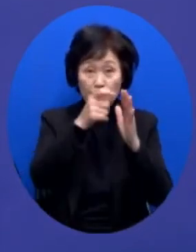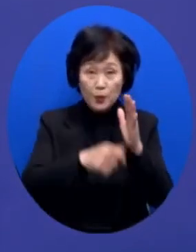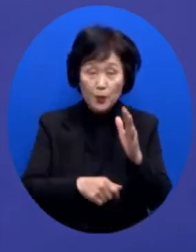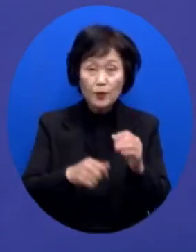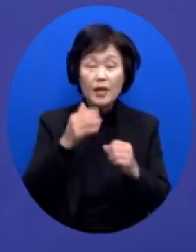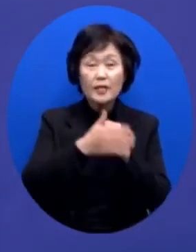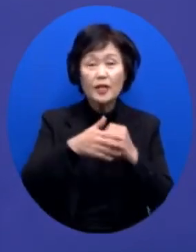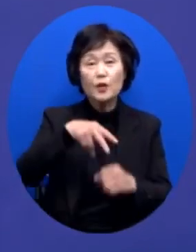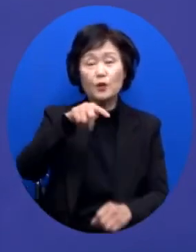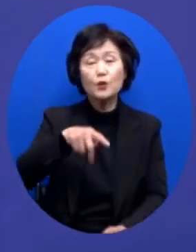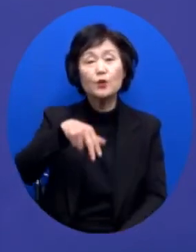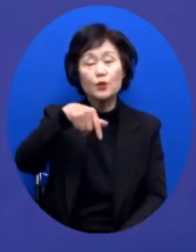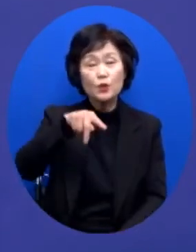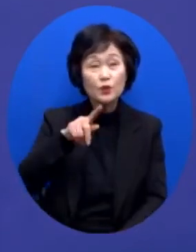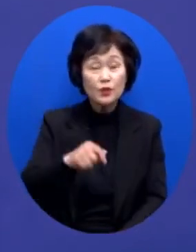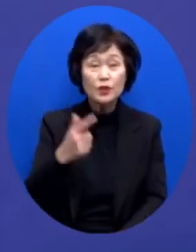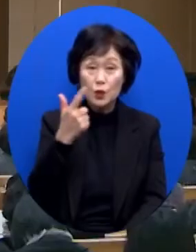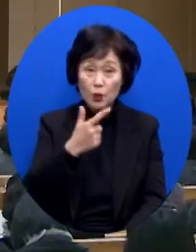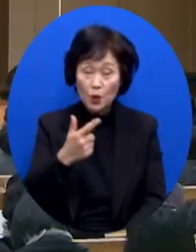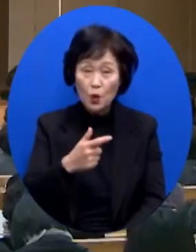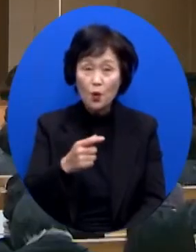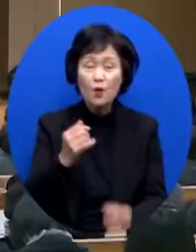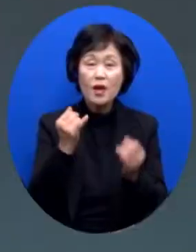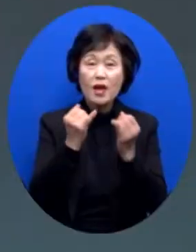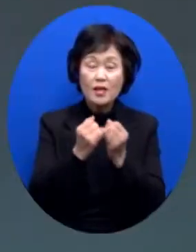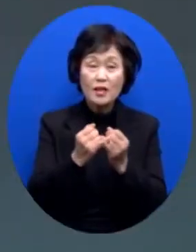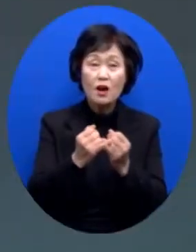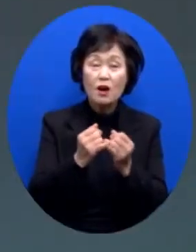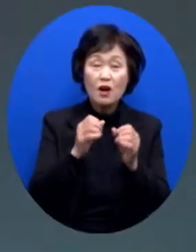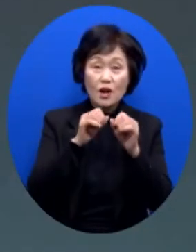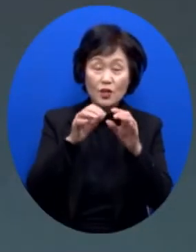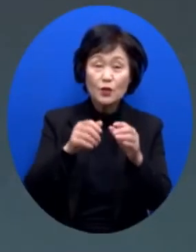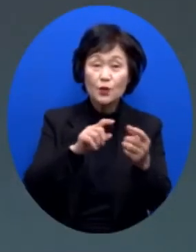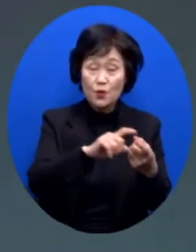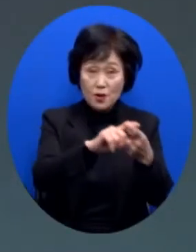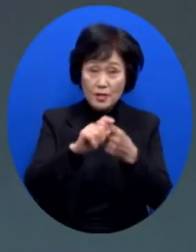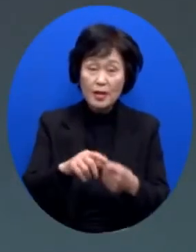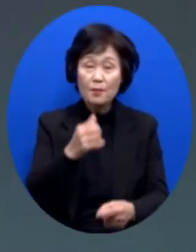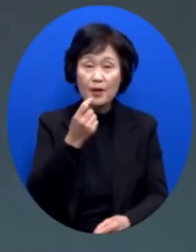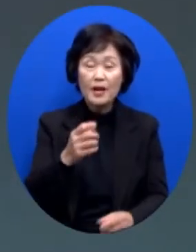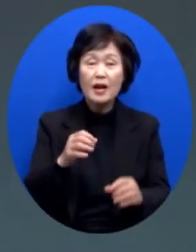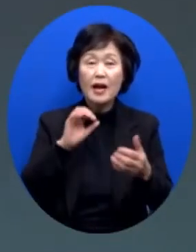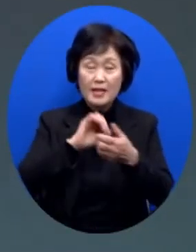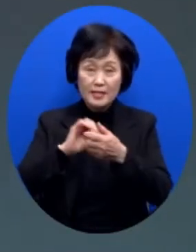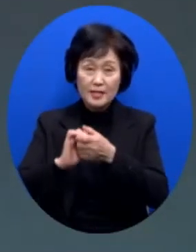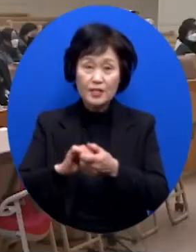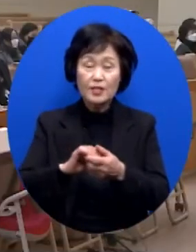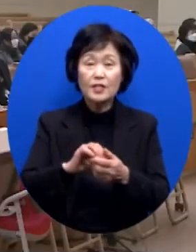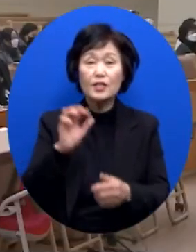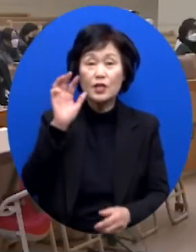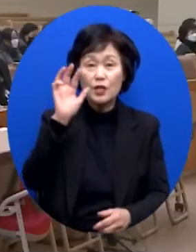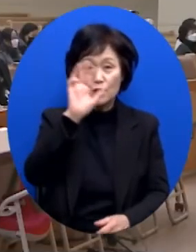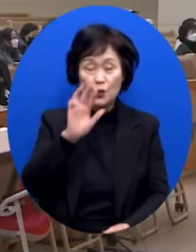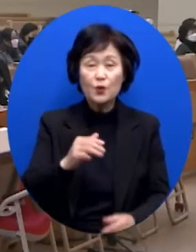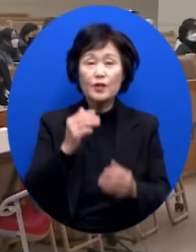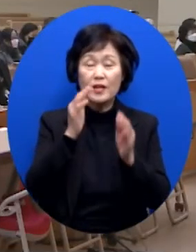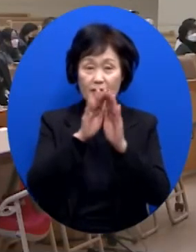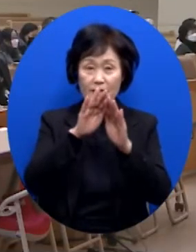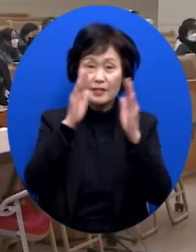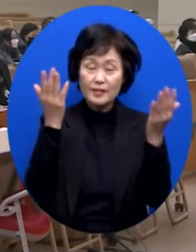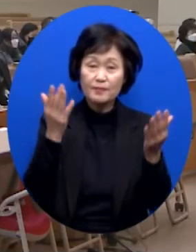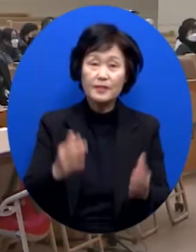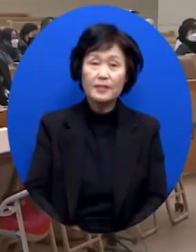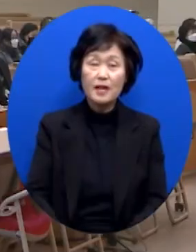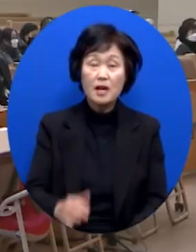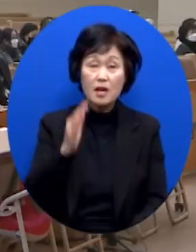연합회가 정기총회 를 열었습니다 교회에 대해서 설교를 저는 대구동신교회 문들 원 목사는 하나님의 사랑은